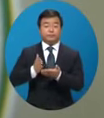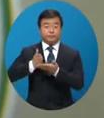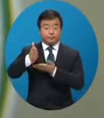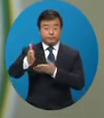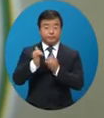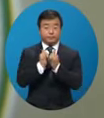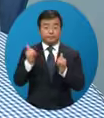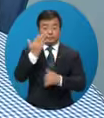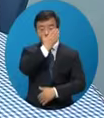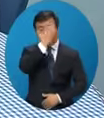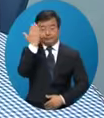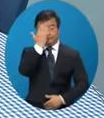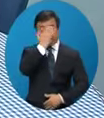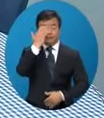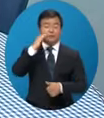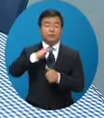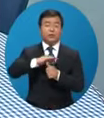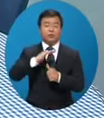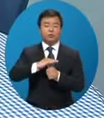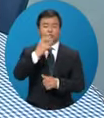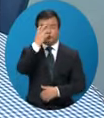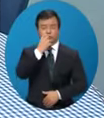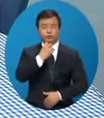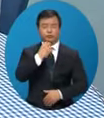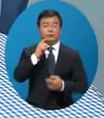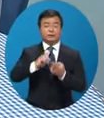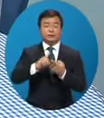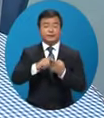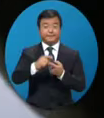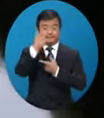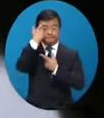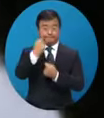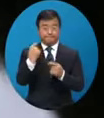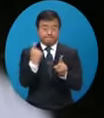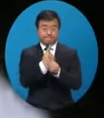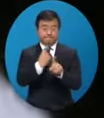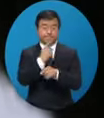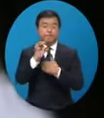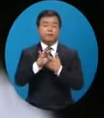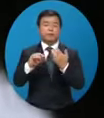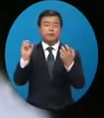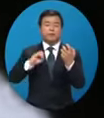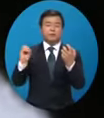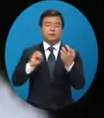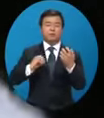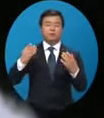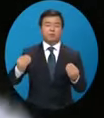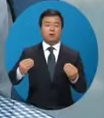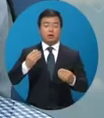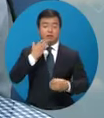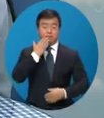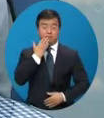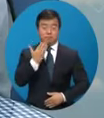전문가들은 청소년 우울증은 제때 치료하면 80% 이상 완치될 수 있다며 우울증 정도가 심할 경우